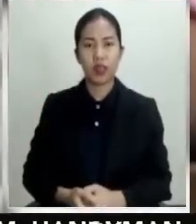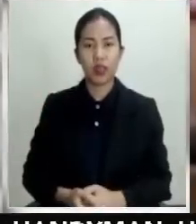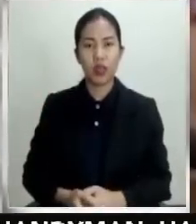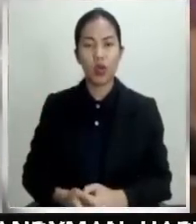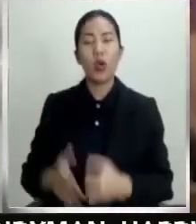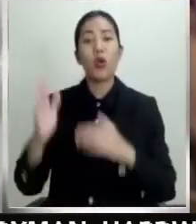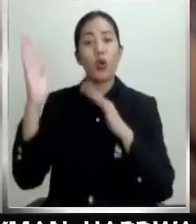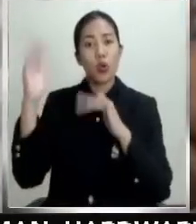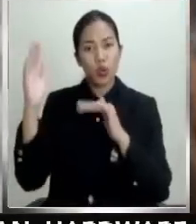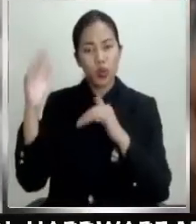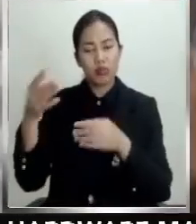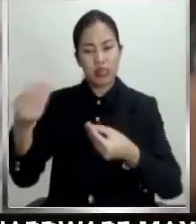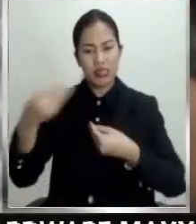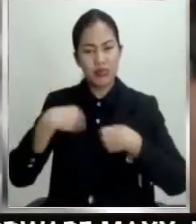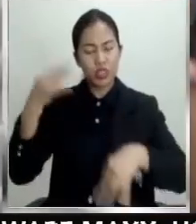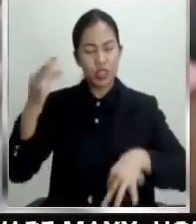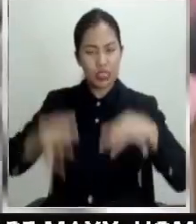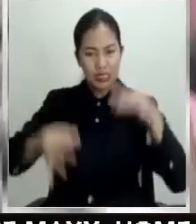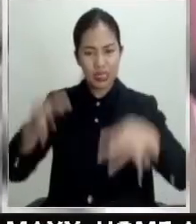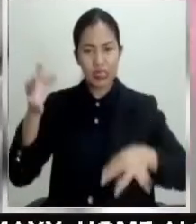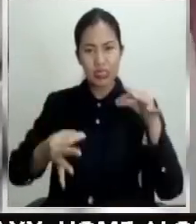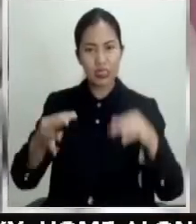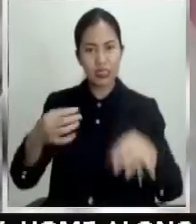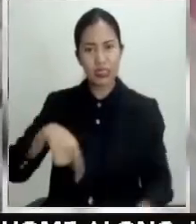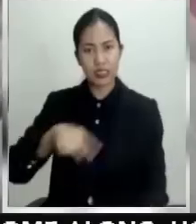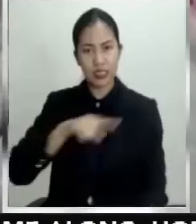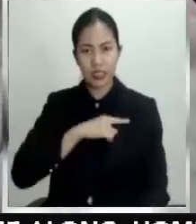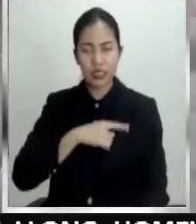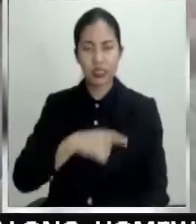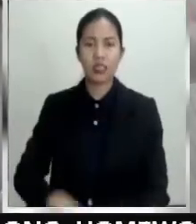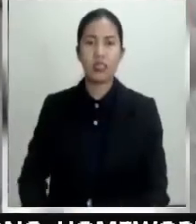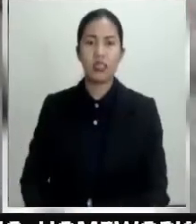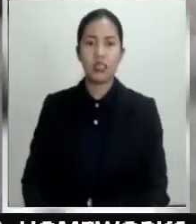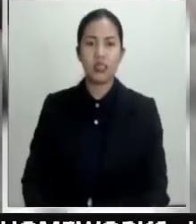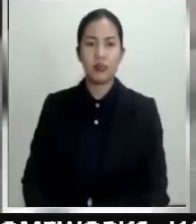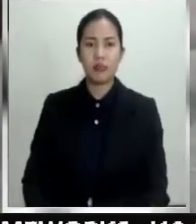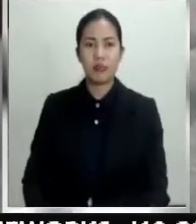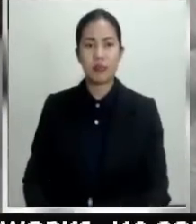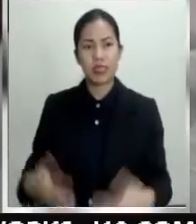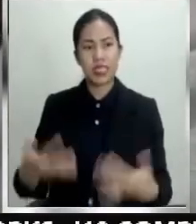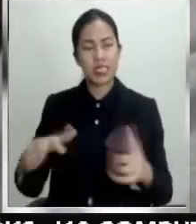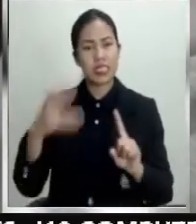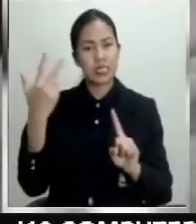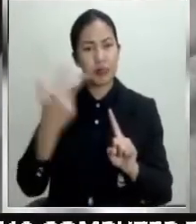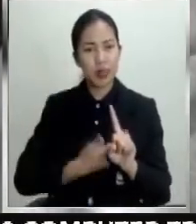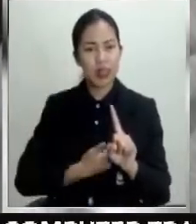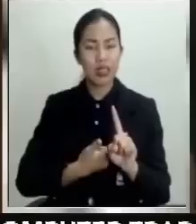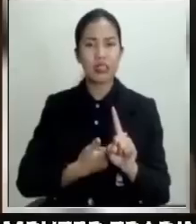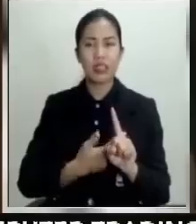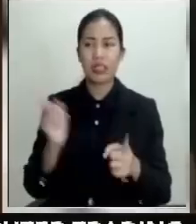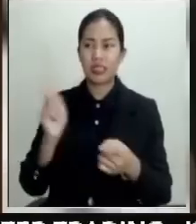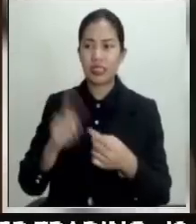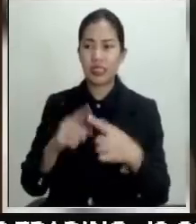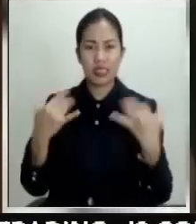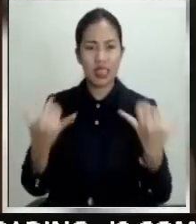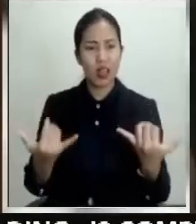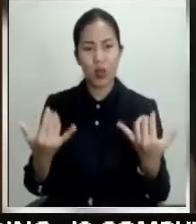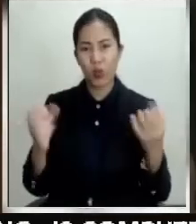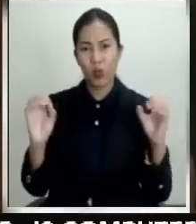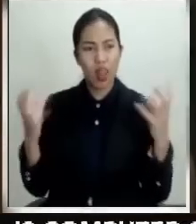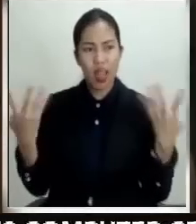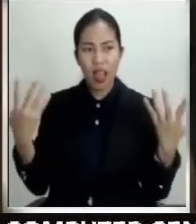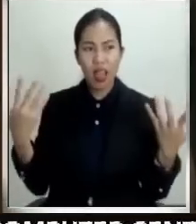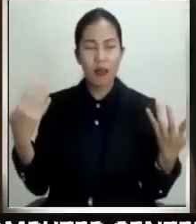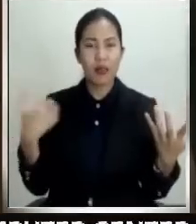hustisya. Kasi magtatatlong buwan na po eh. Hanggang ngayon wala pa rin. Wala sa pagdinig